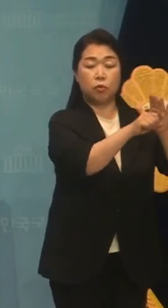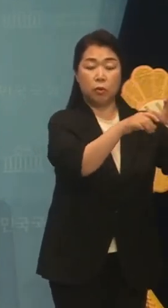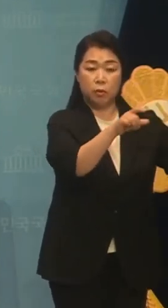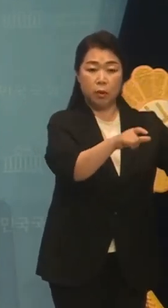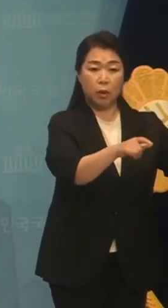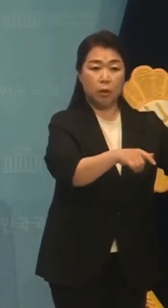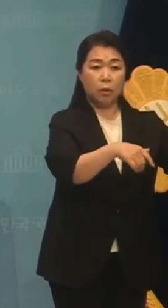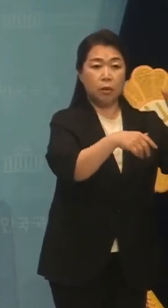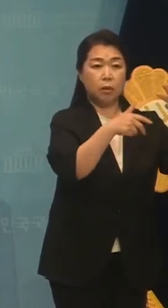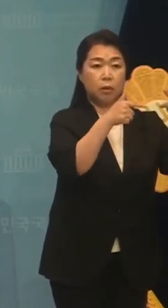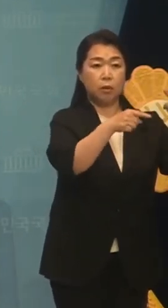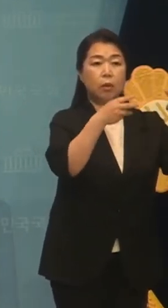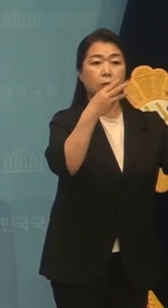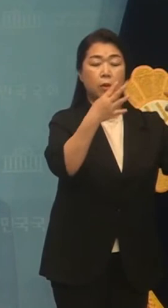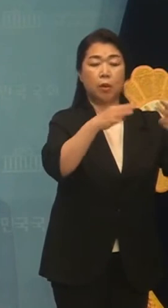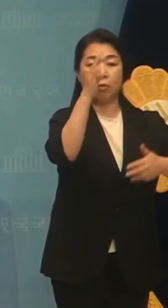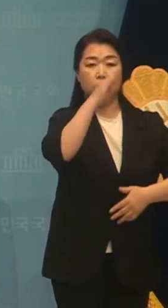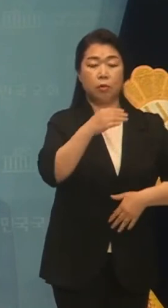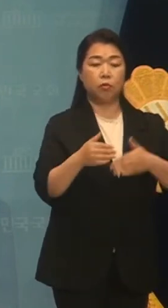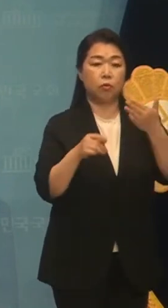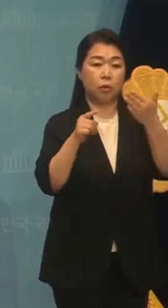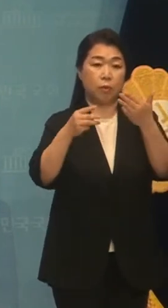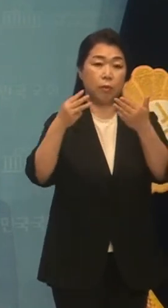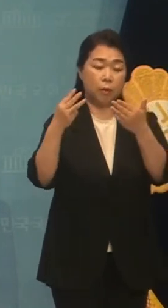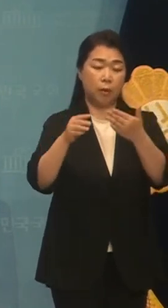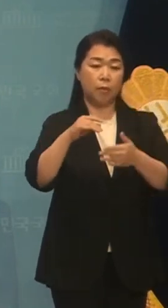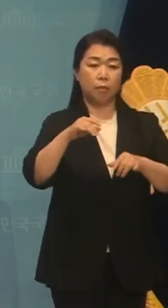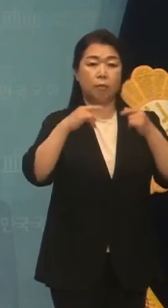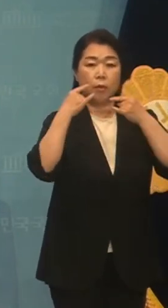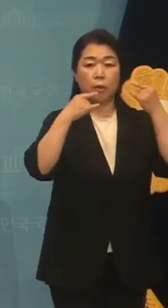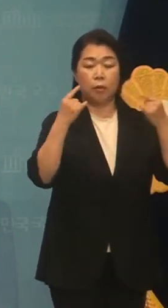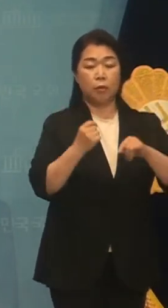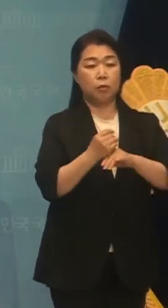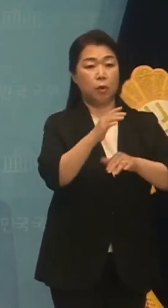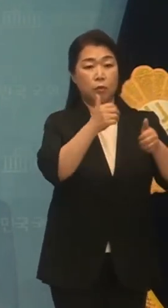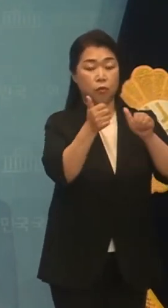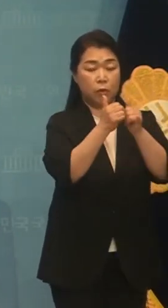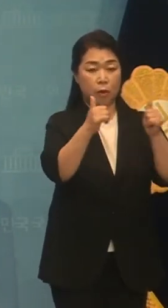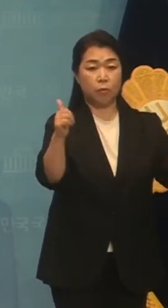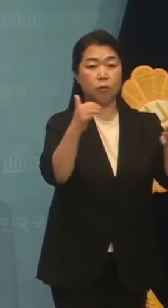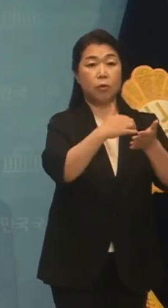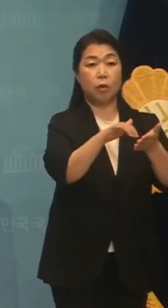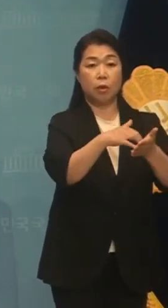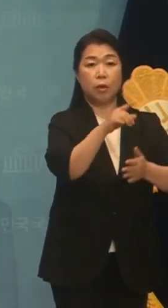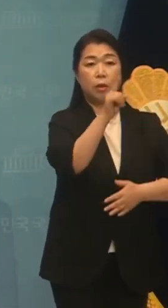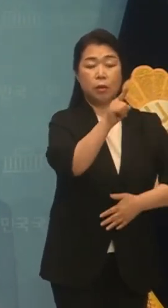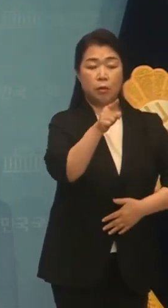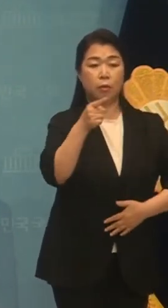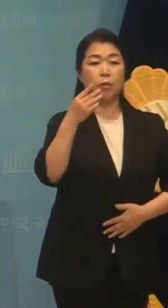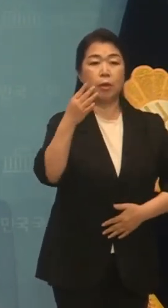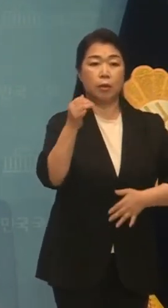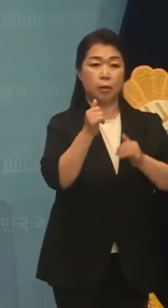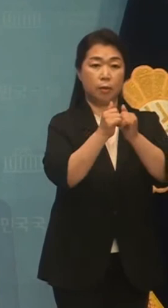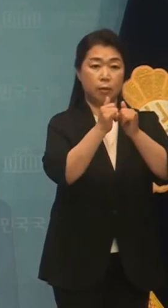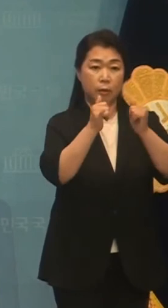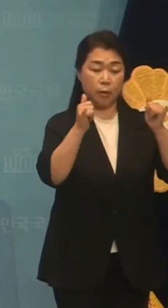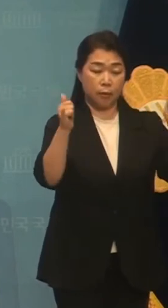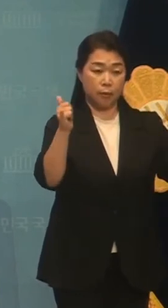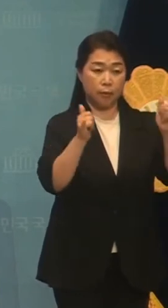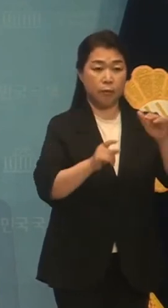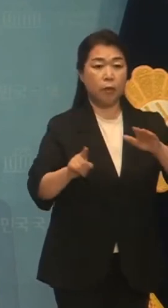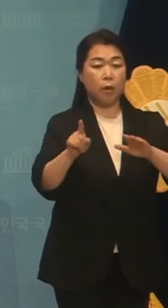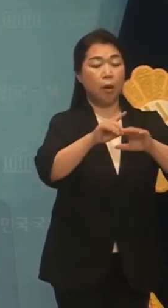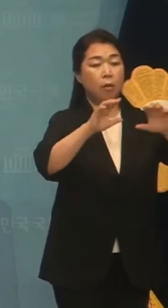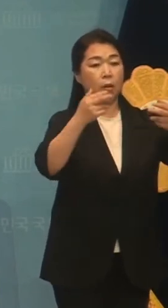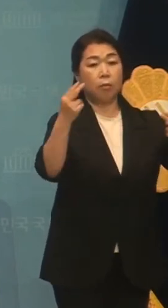7.4명, 브라질은 9.3명, 프랑스는 초과 사망률이 1.4명입니다.